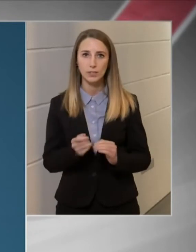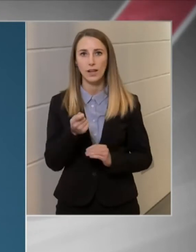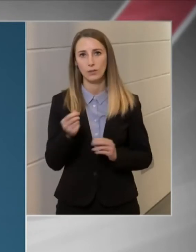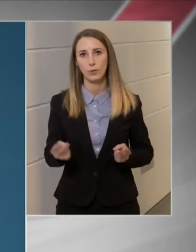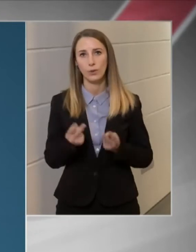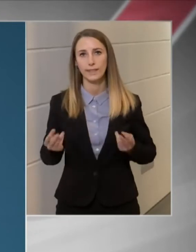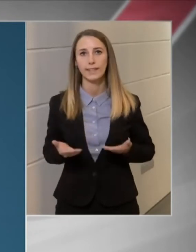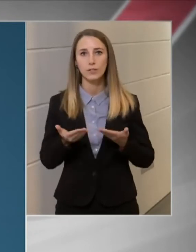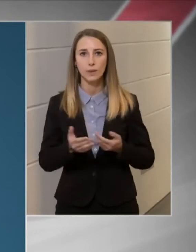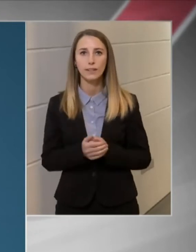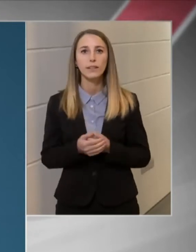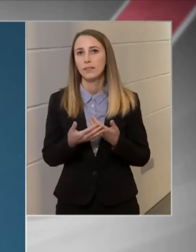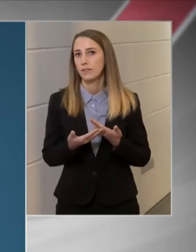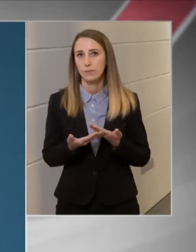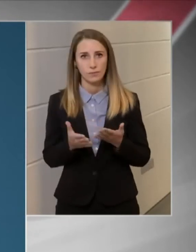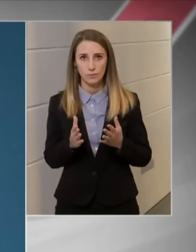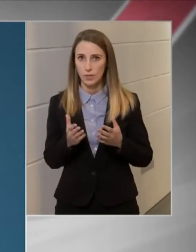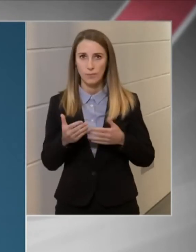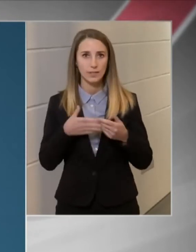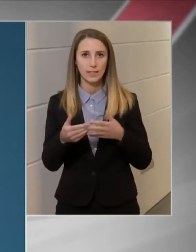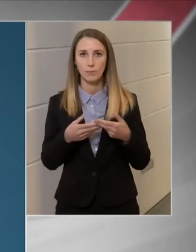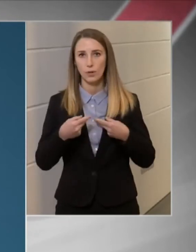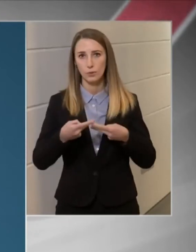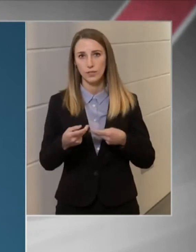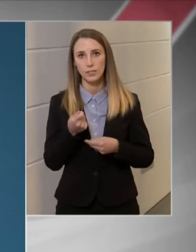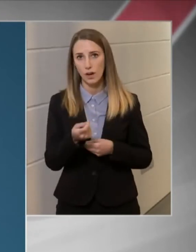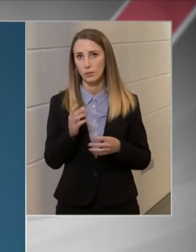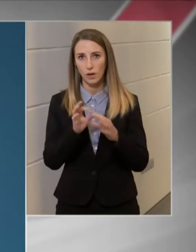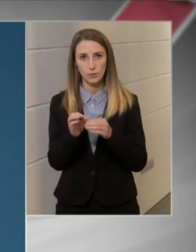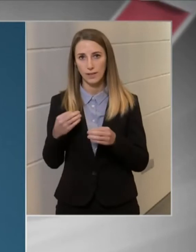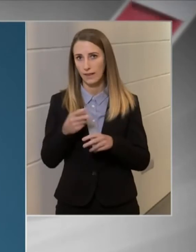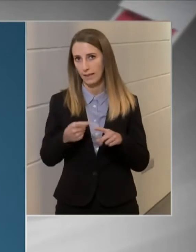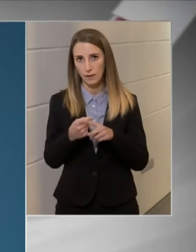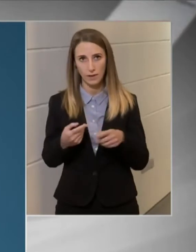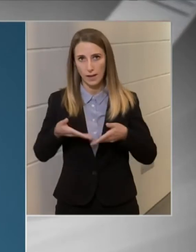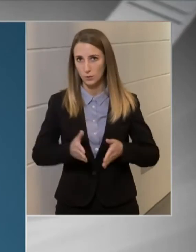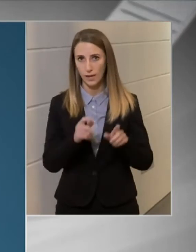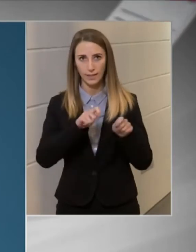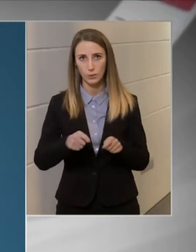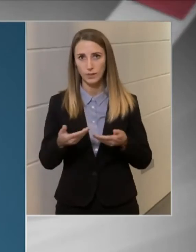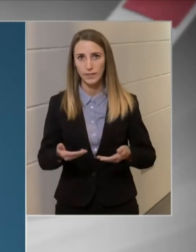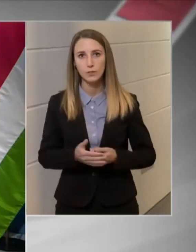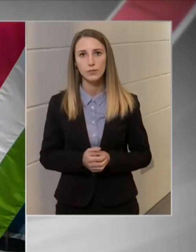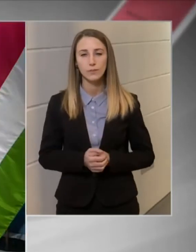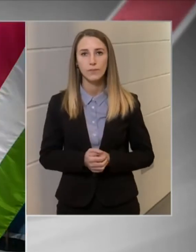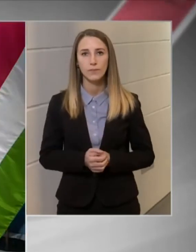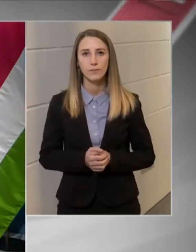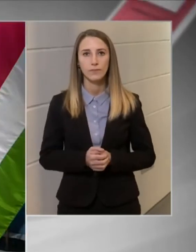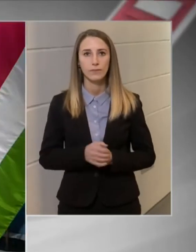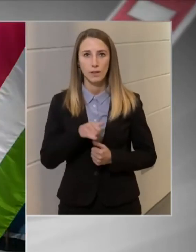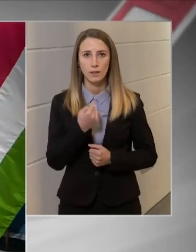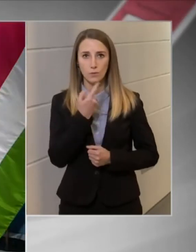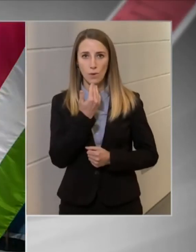de sem más adó nem kapcsán, sem az iparűzési adó kapcsán semmilyen döntés egyelőre nem született. A tanárok jelenleg csak akkor kapnak